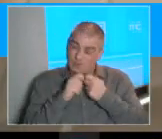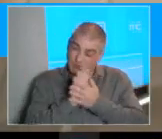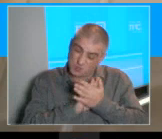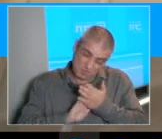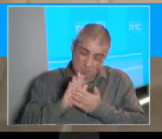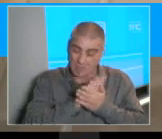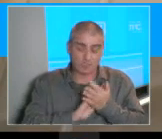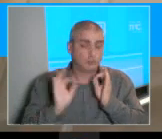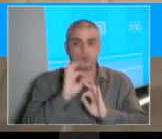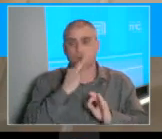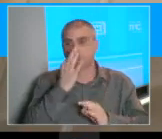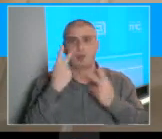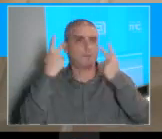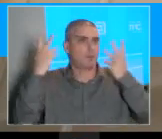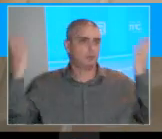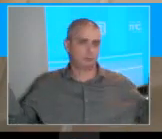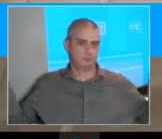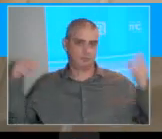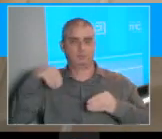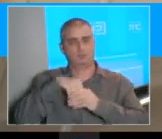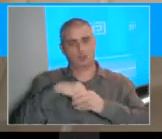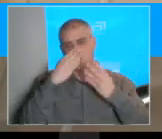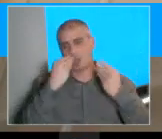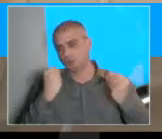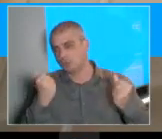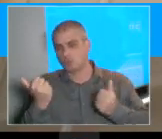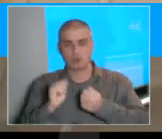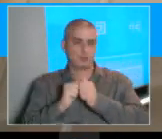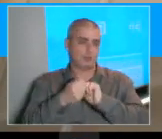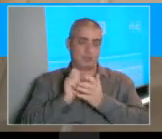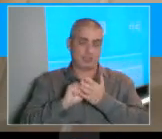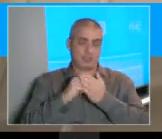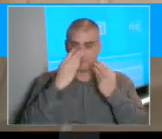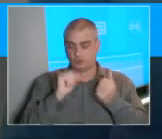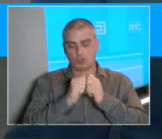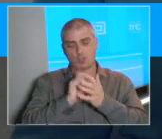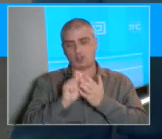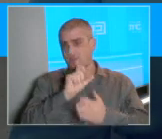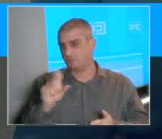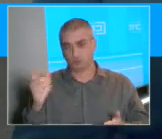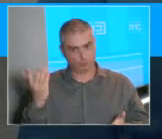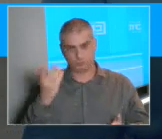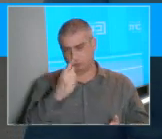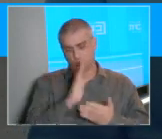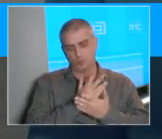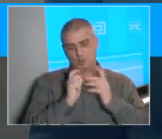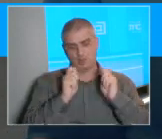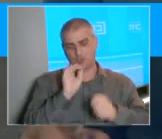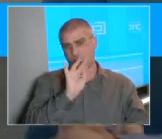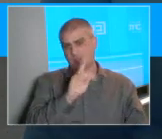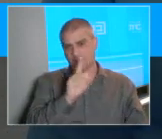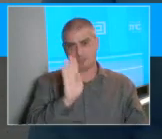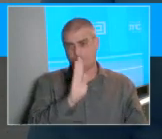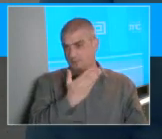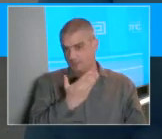בכלל לשום שאלה מהותית מתוך החשדות, בכתב החשדות או בכתב האישום שהוחלט להגיש נגד